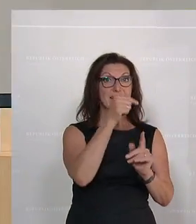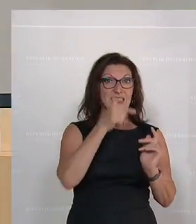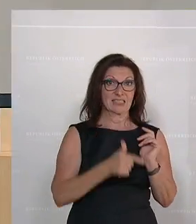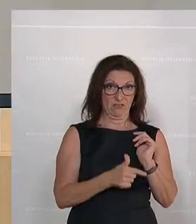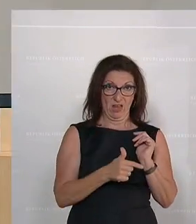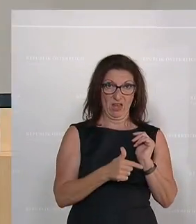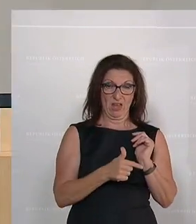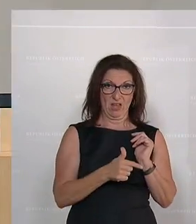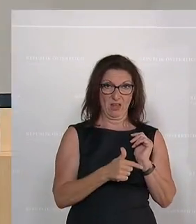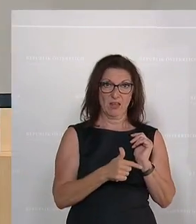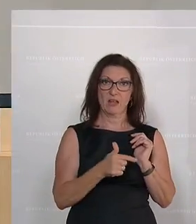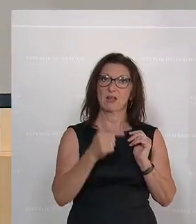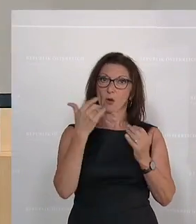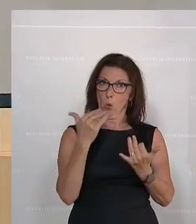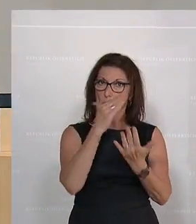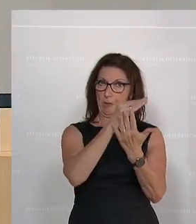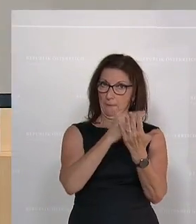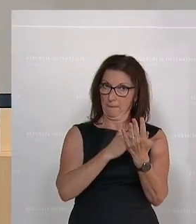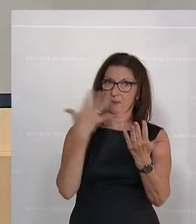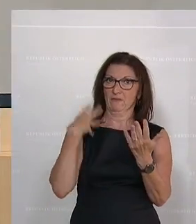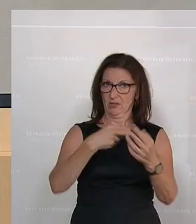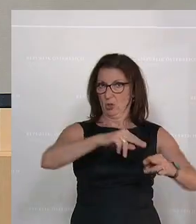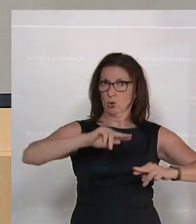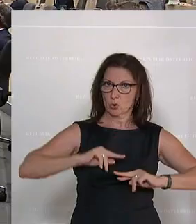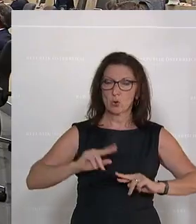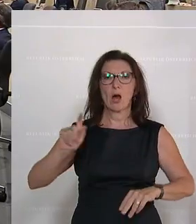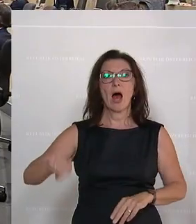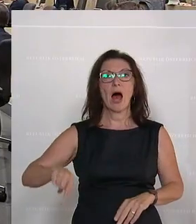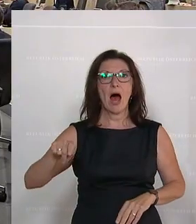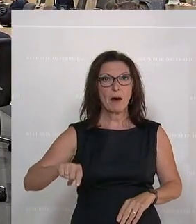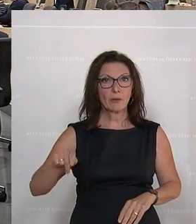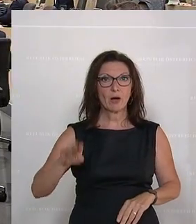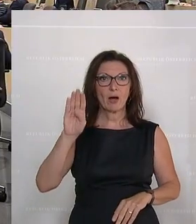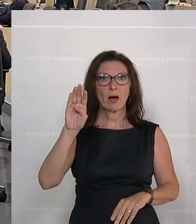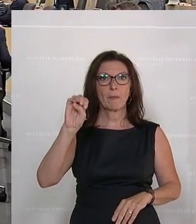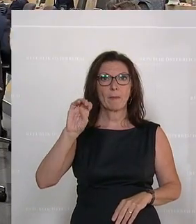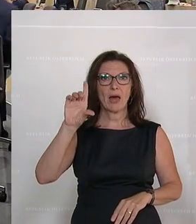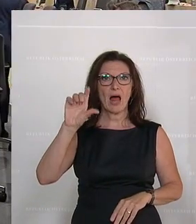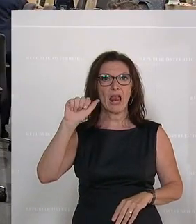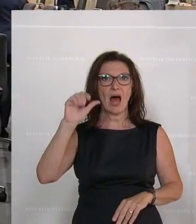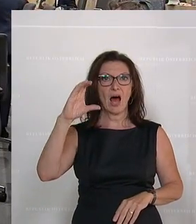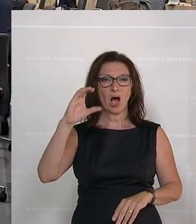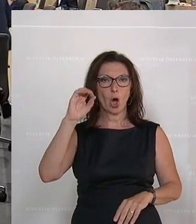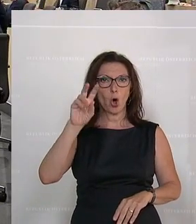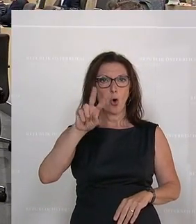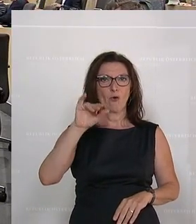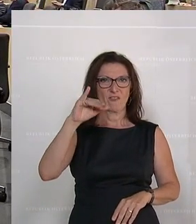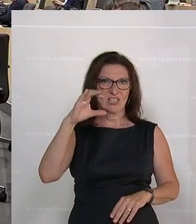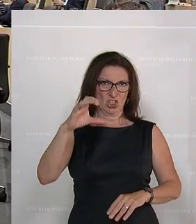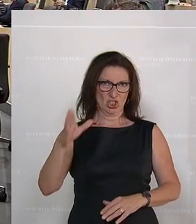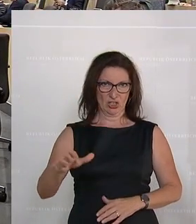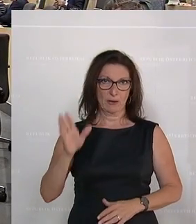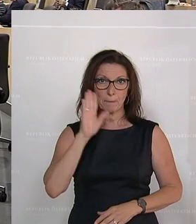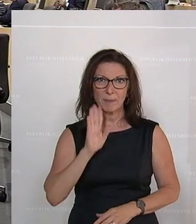wir kommen wieder zurück zum entlastungs paket der bundesregierung weiter teile davon sollen ja heute beschlossen werden